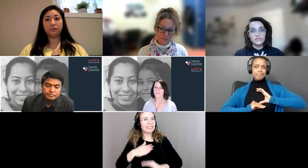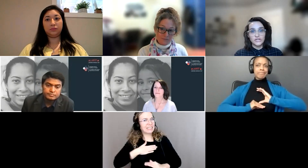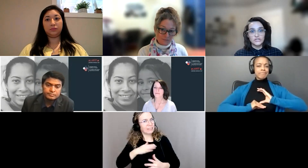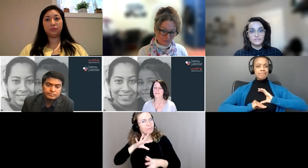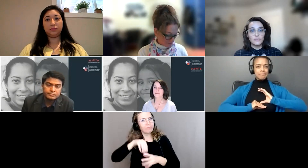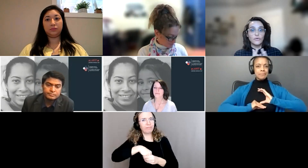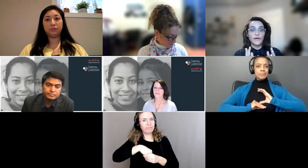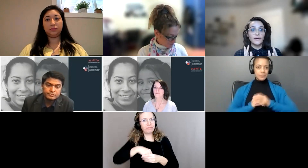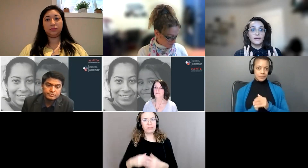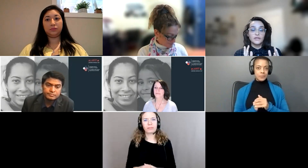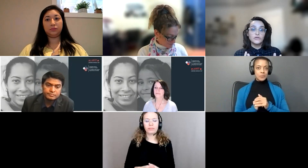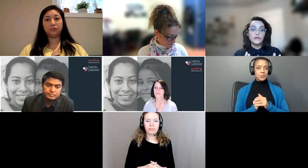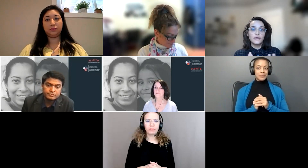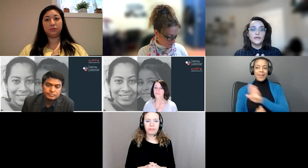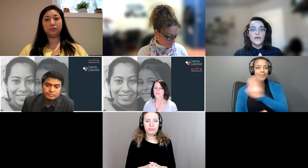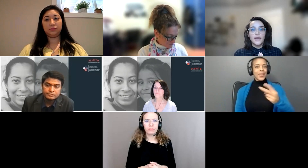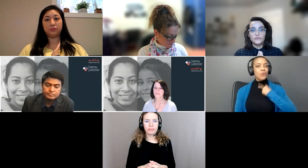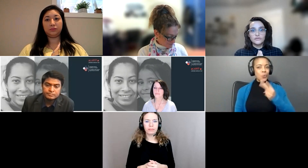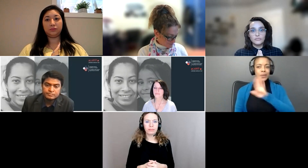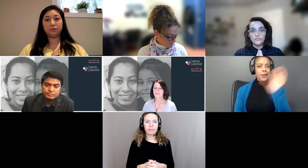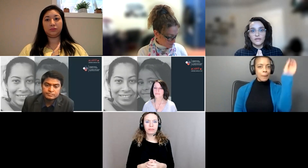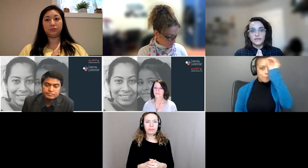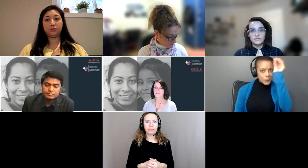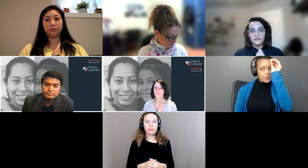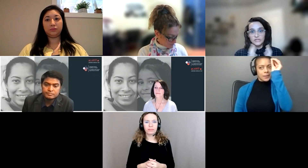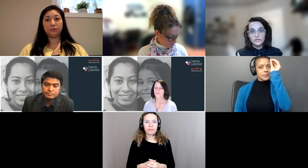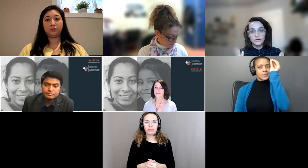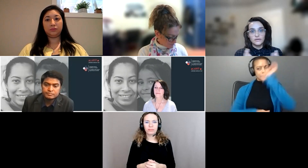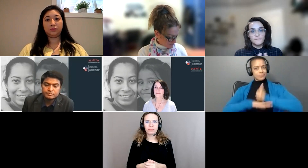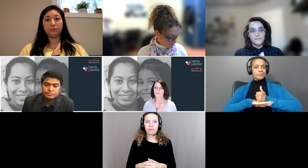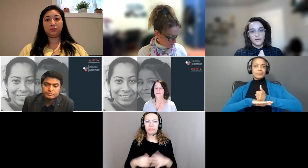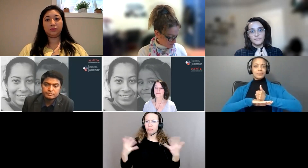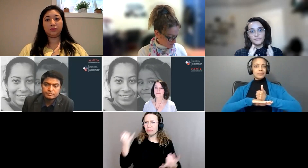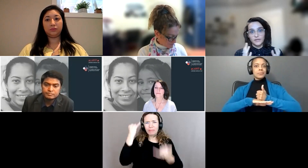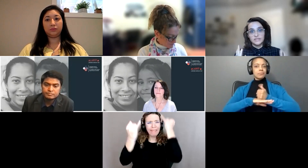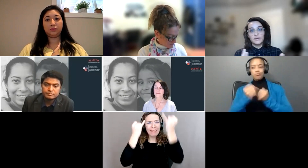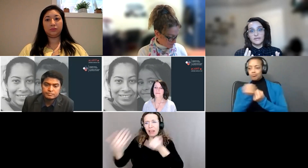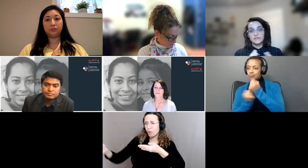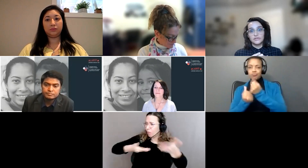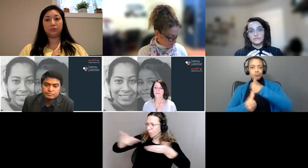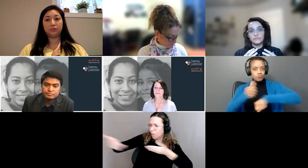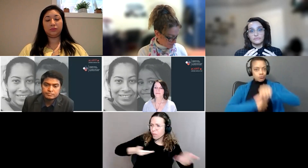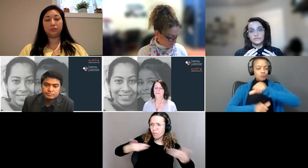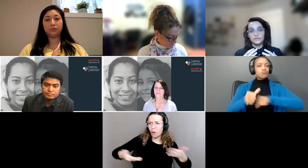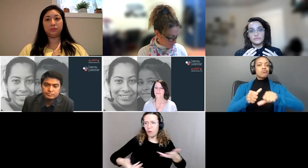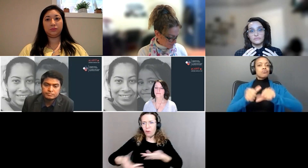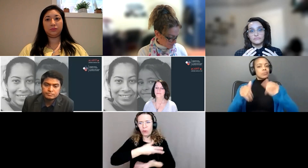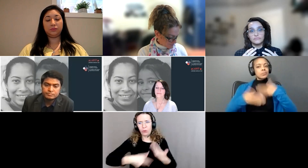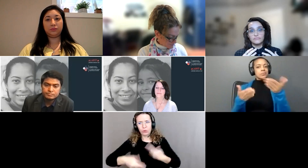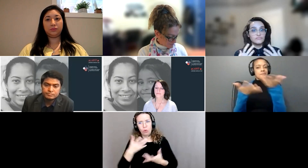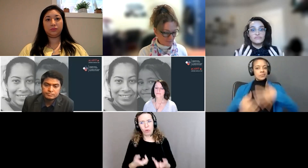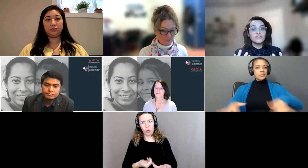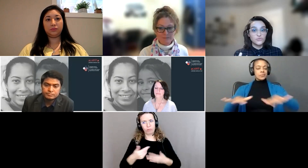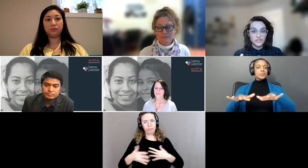et des suggestions sont reçues et de se donner un aux autres un espace